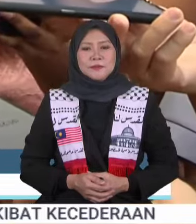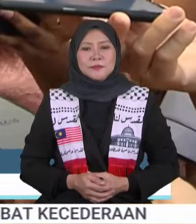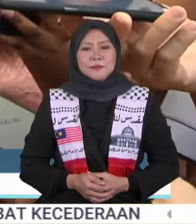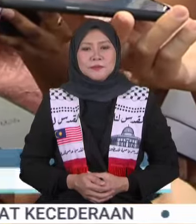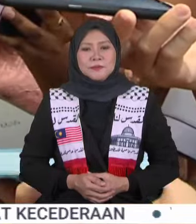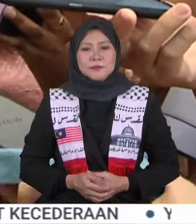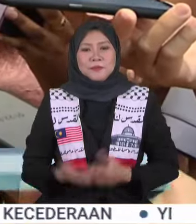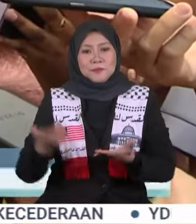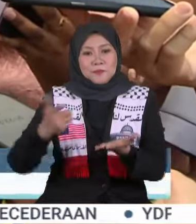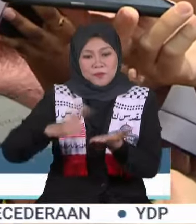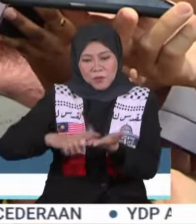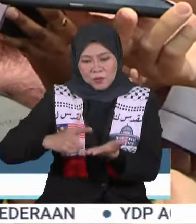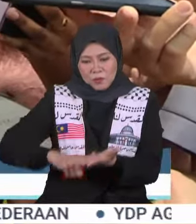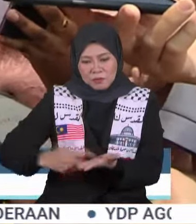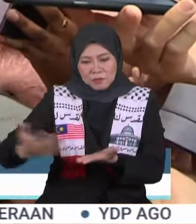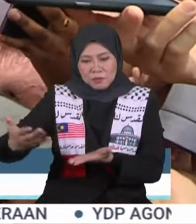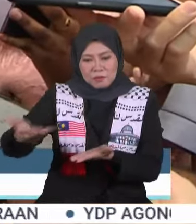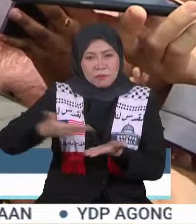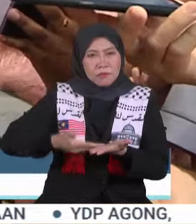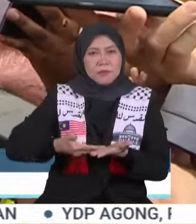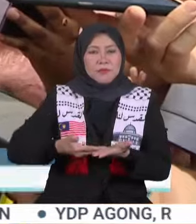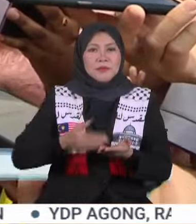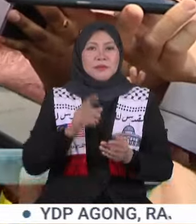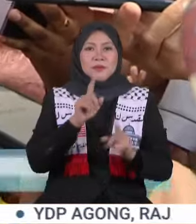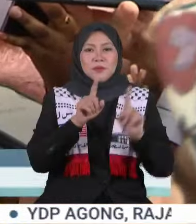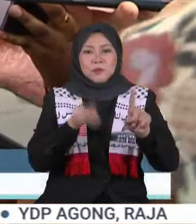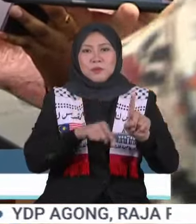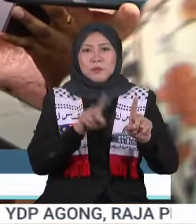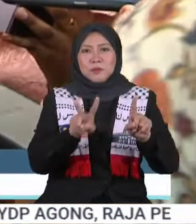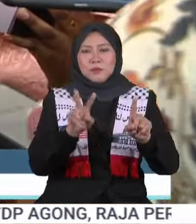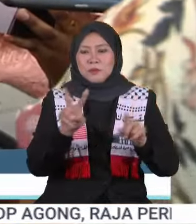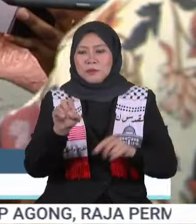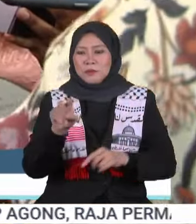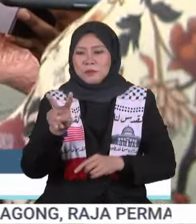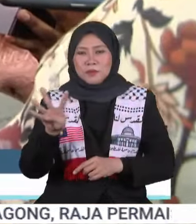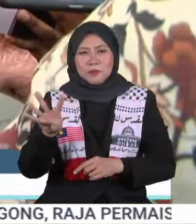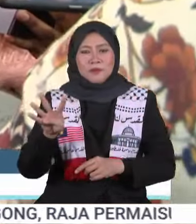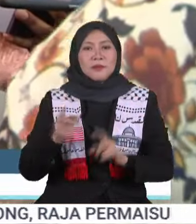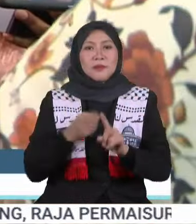Apabila kita laporan dapat, as of Februari 2024, daripada